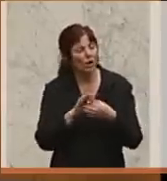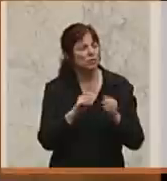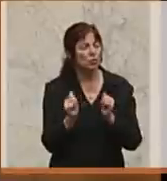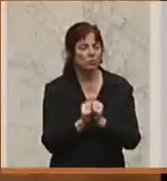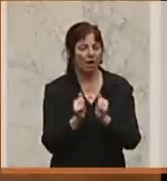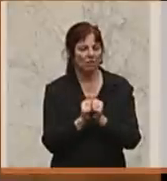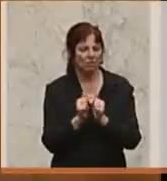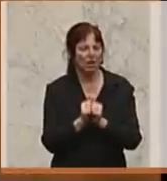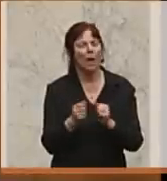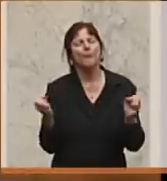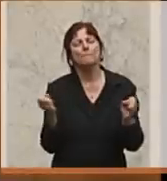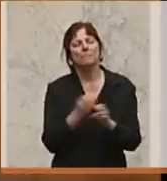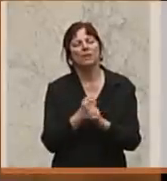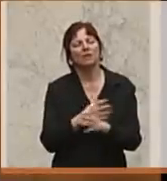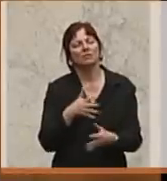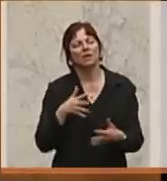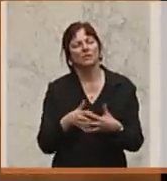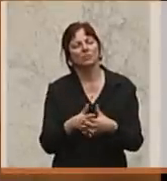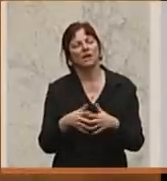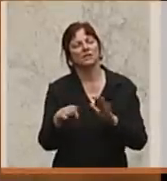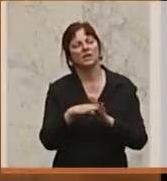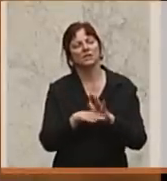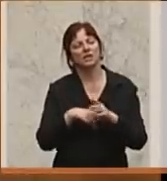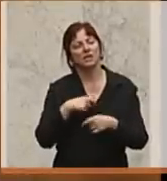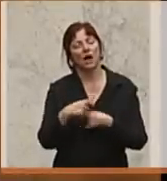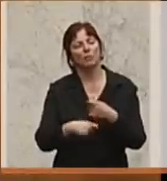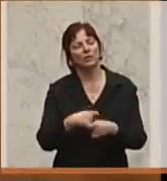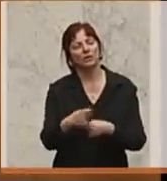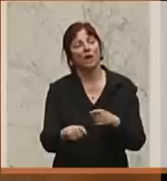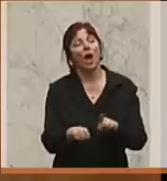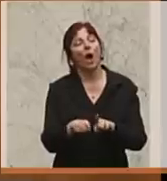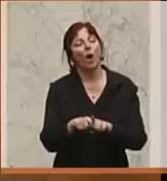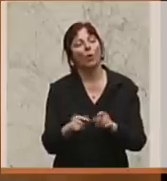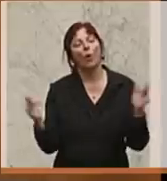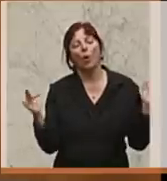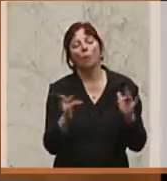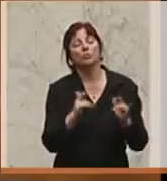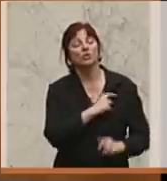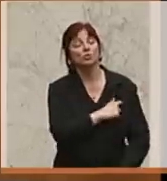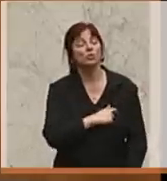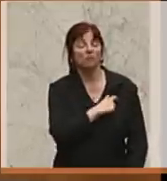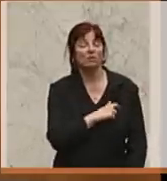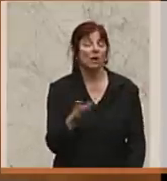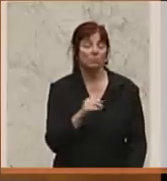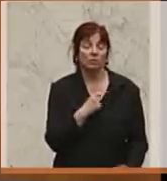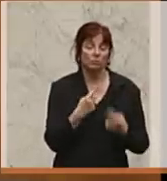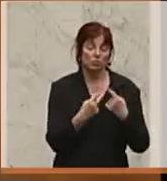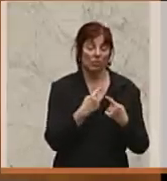das Medientransparenzgesetz erarbeitet, haben das dann auch mit den Oppositionsparteien besprochen. Da sind noch einige